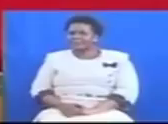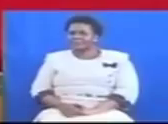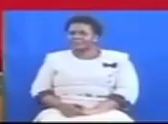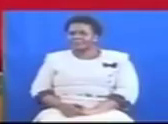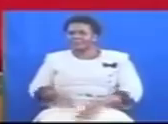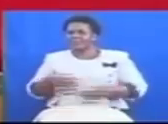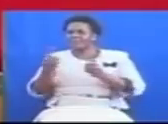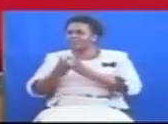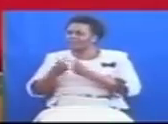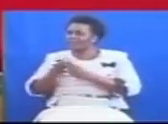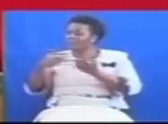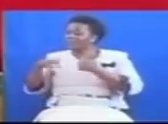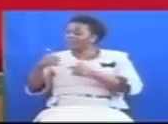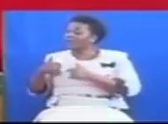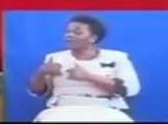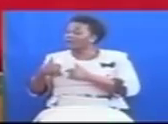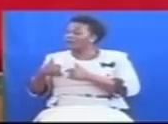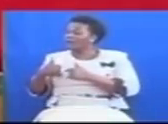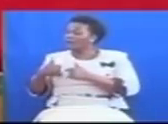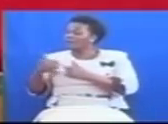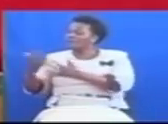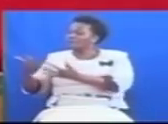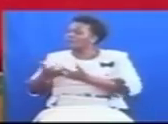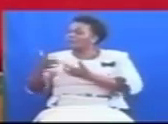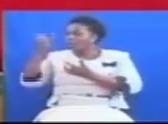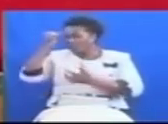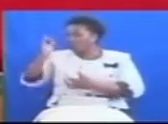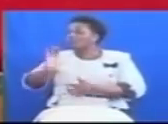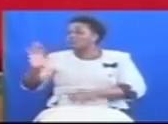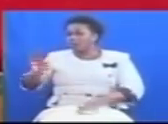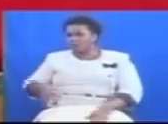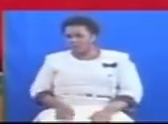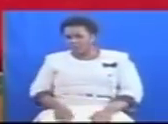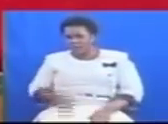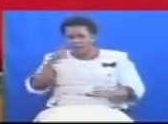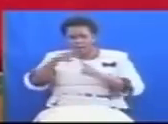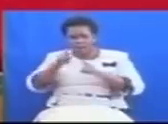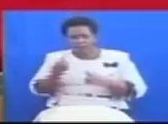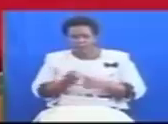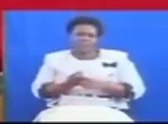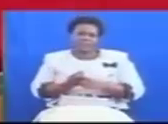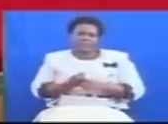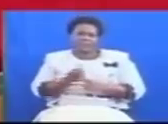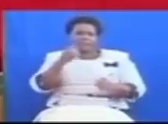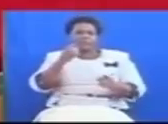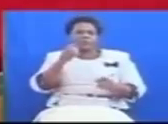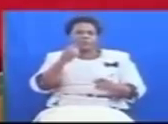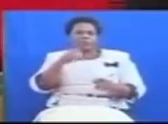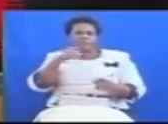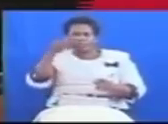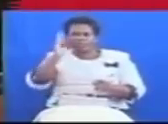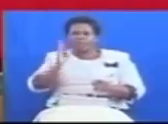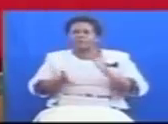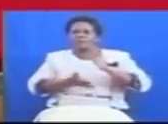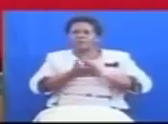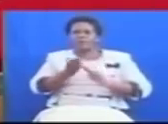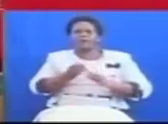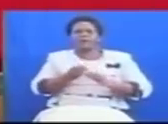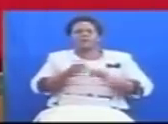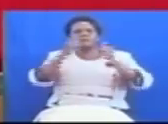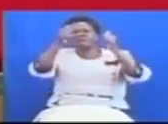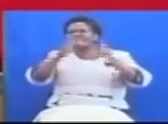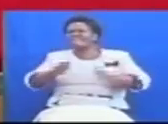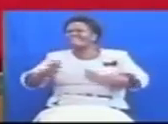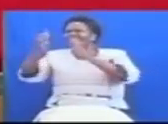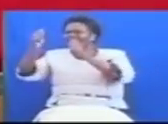nipokee ushauri wake ufike mahali sasa tuanze kuziweka wazi taarifa hizi, japo tumekwishaanza, lakini kuweka